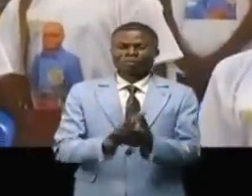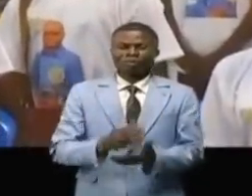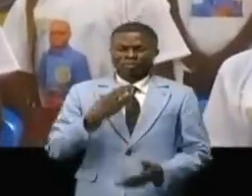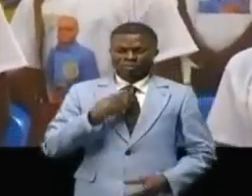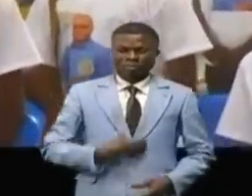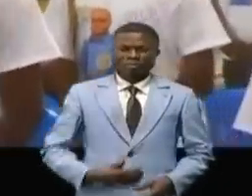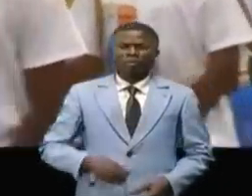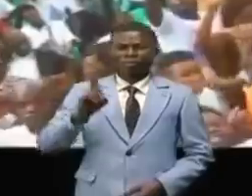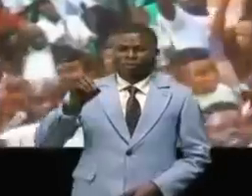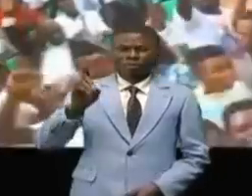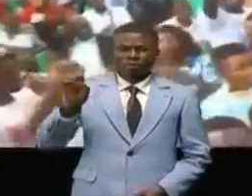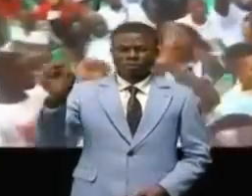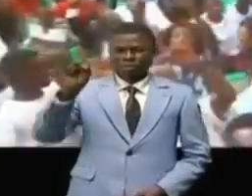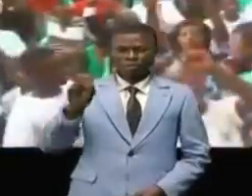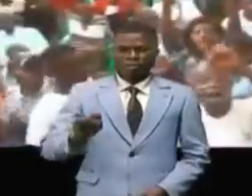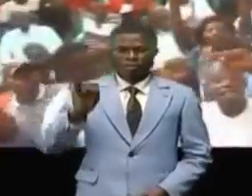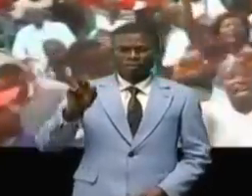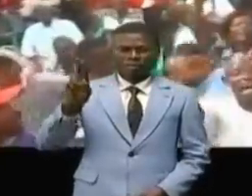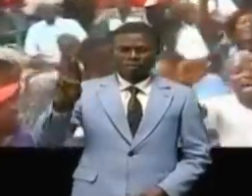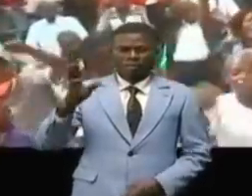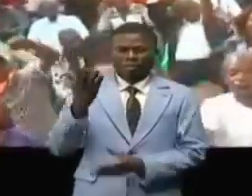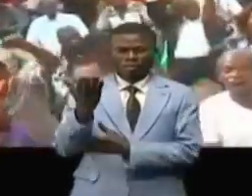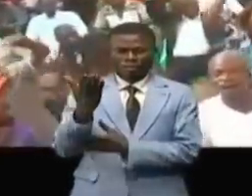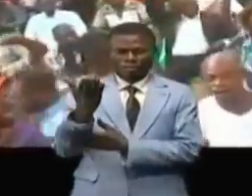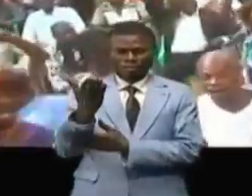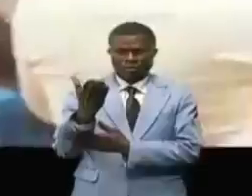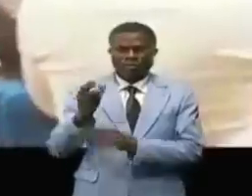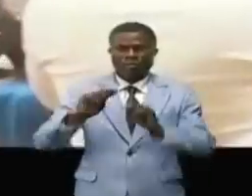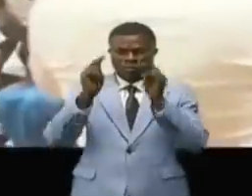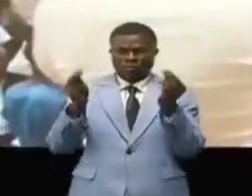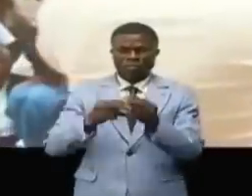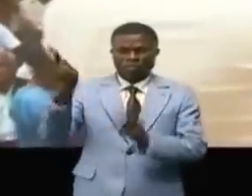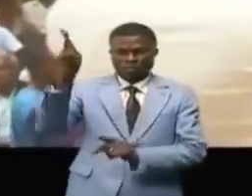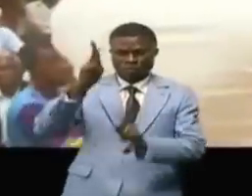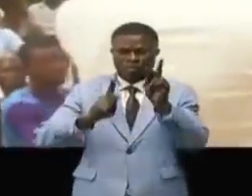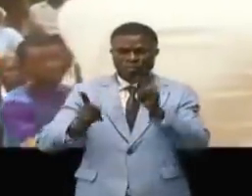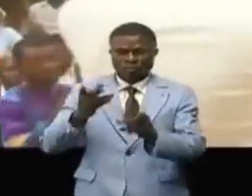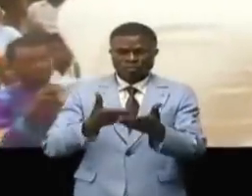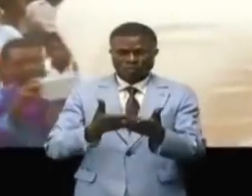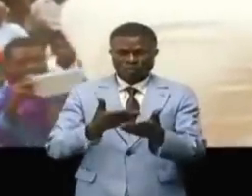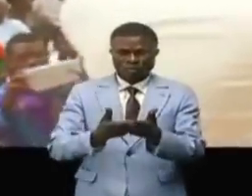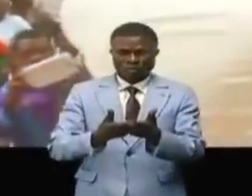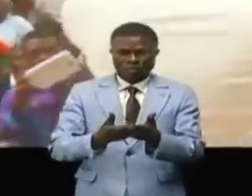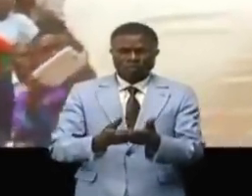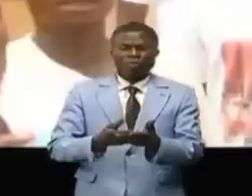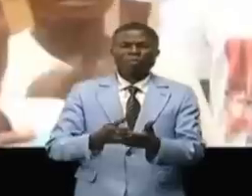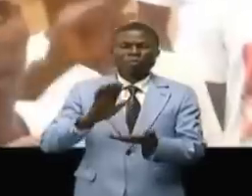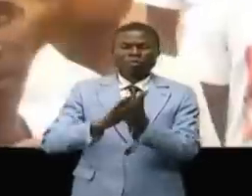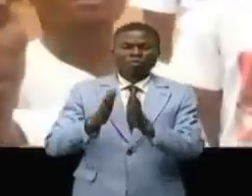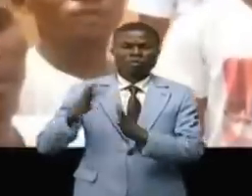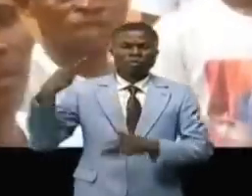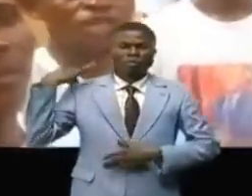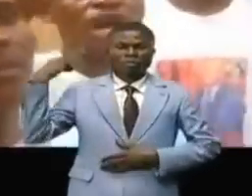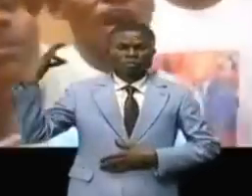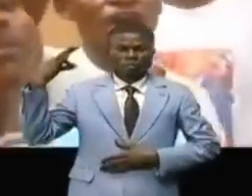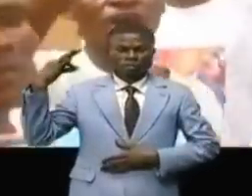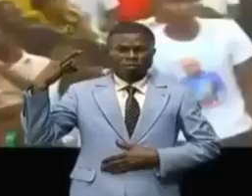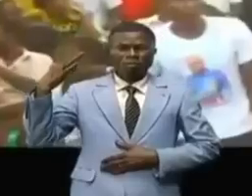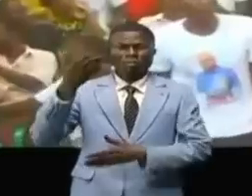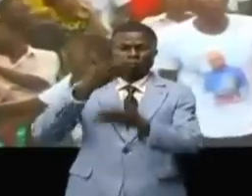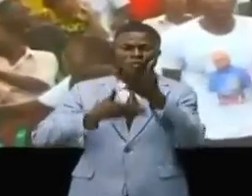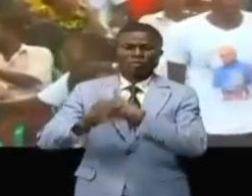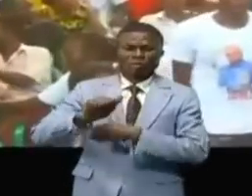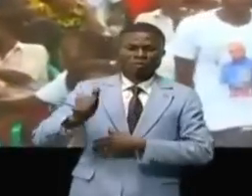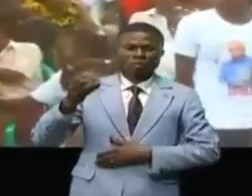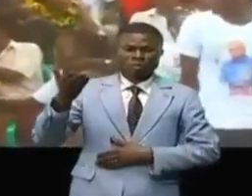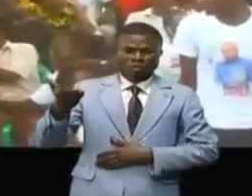également sollicité l'équitus de la population si peu se porter et candidat à sa propre succession